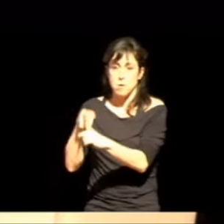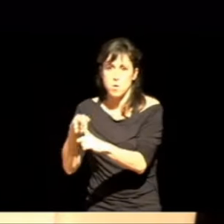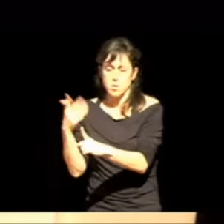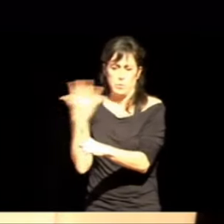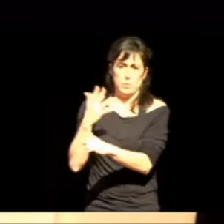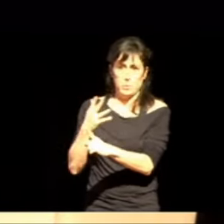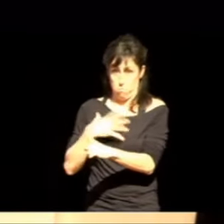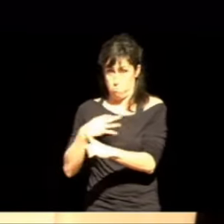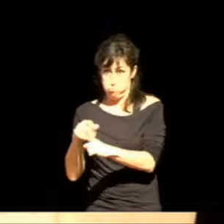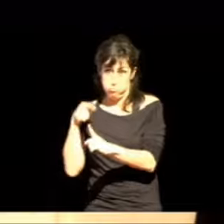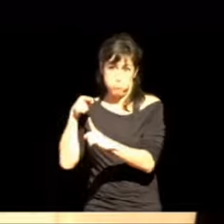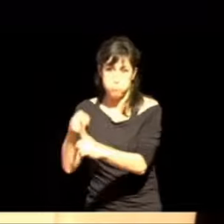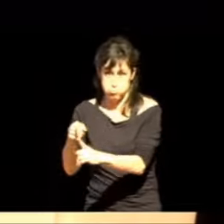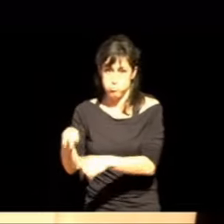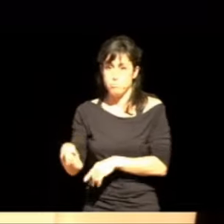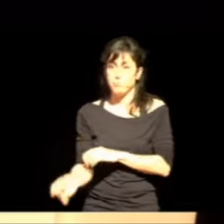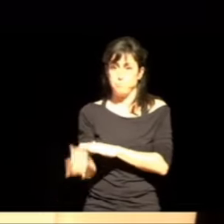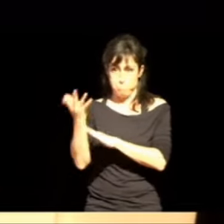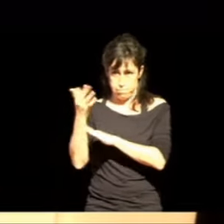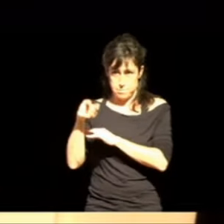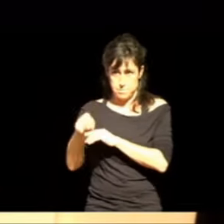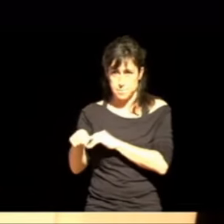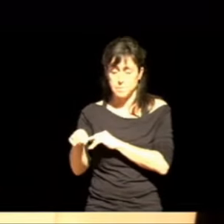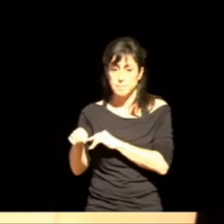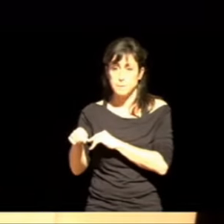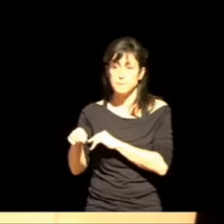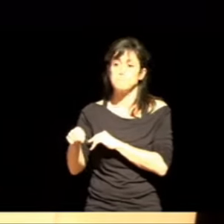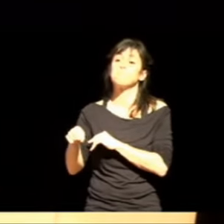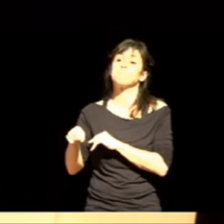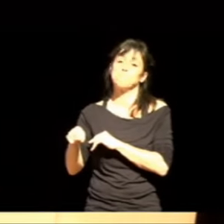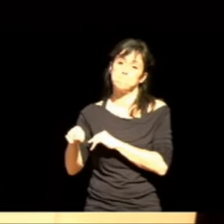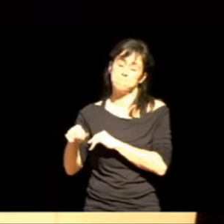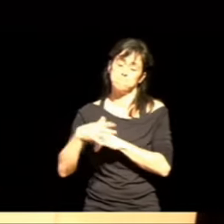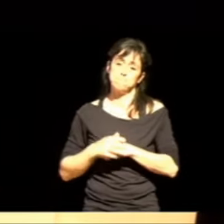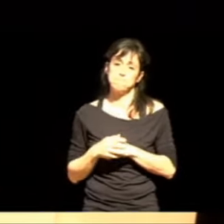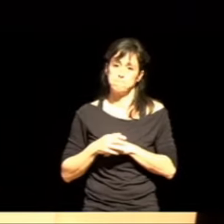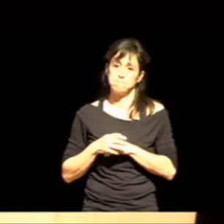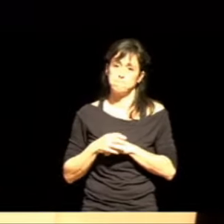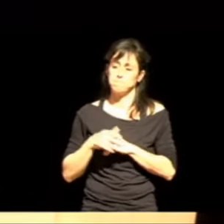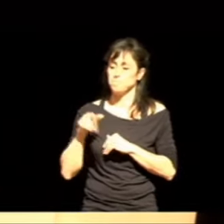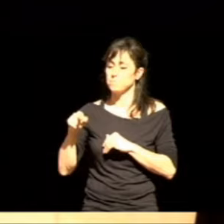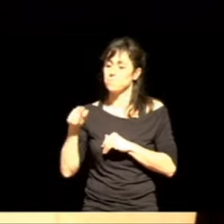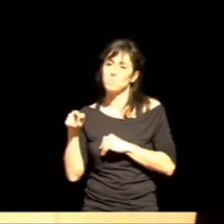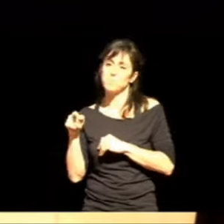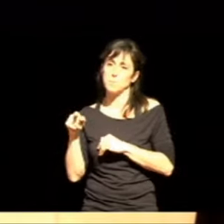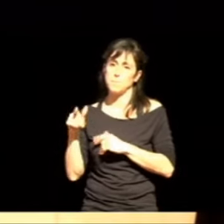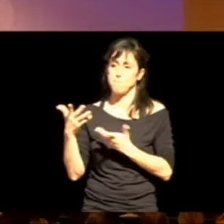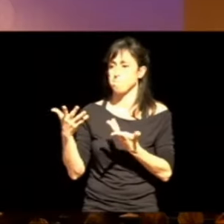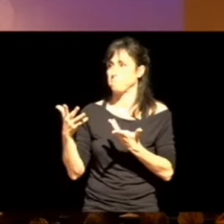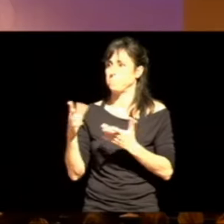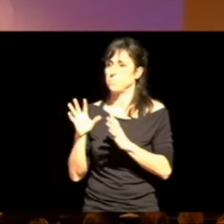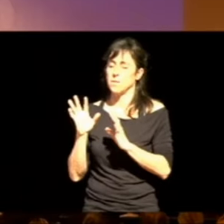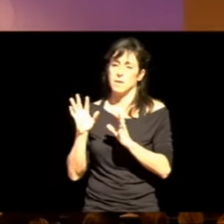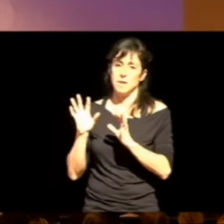kasuak agertzen direnean horri egiten diola horrek erreferentzia, ba hor selektiboa da zergaitik oso